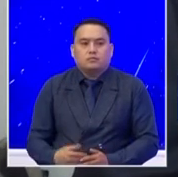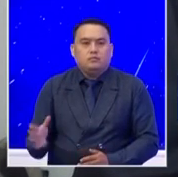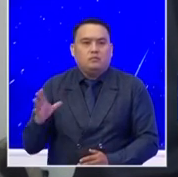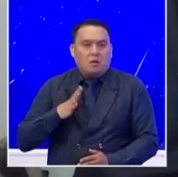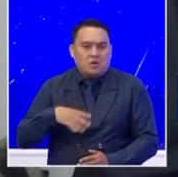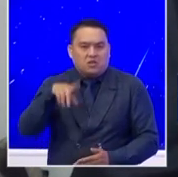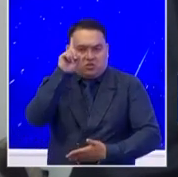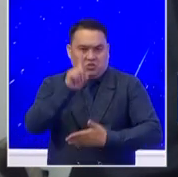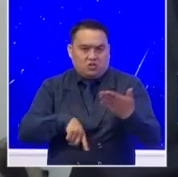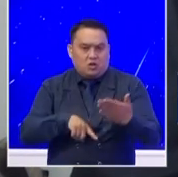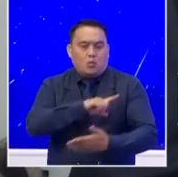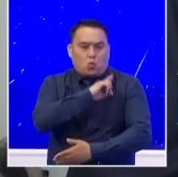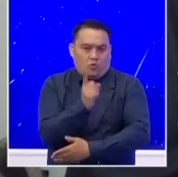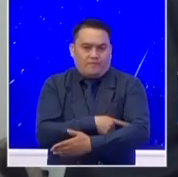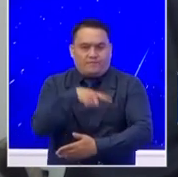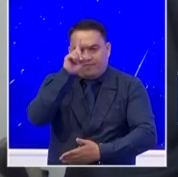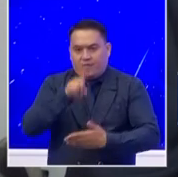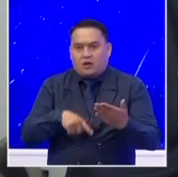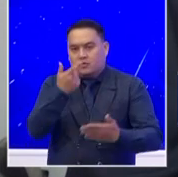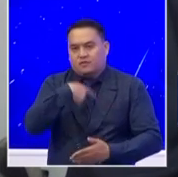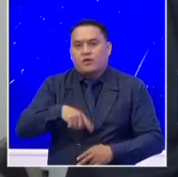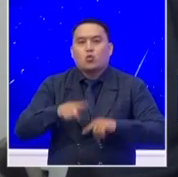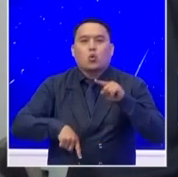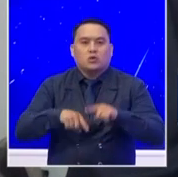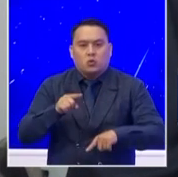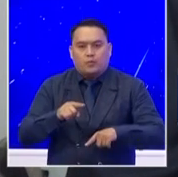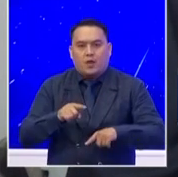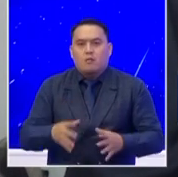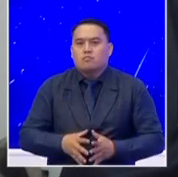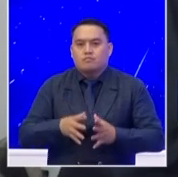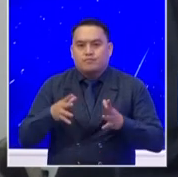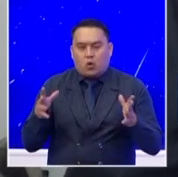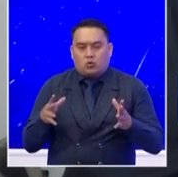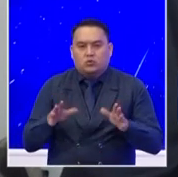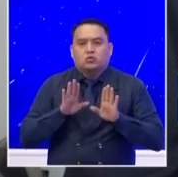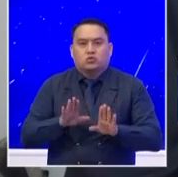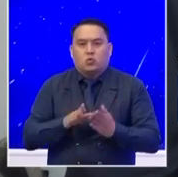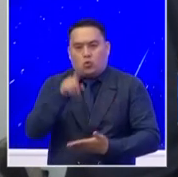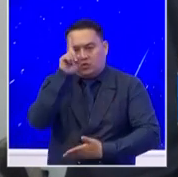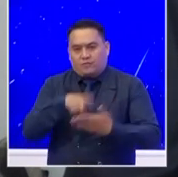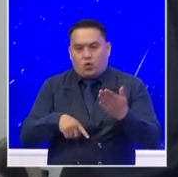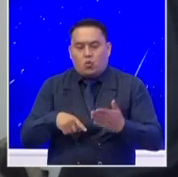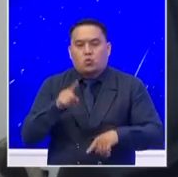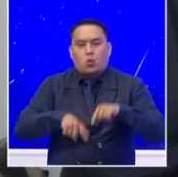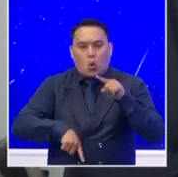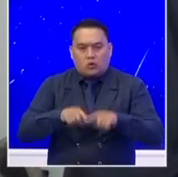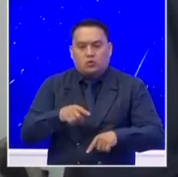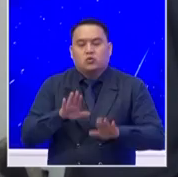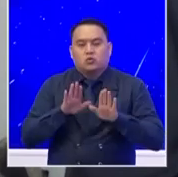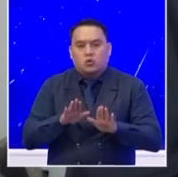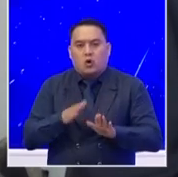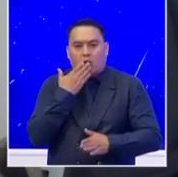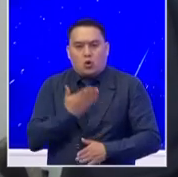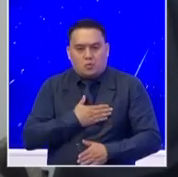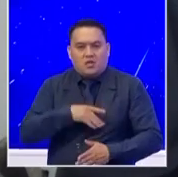сильным, уверенным в свою родину. Больше не только в свою родину. В свою родину